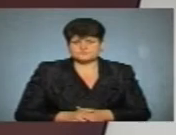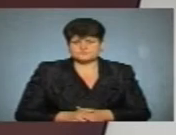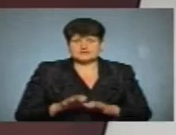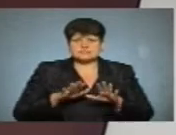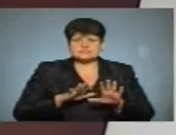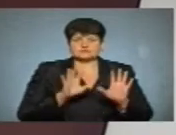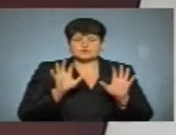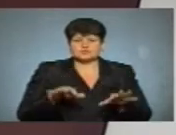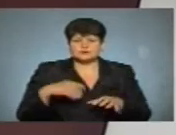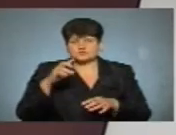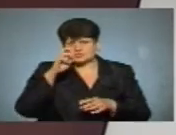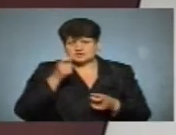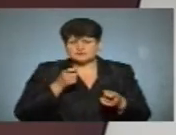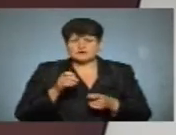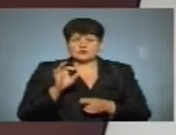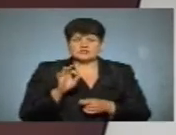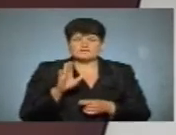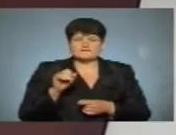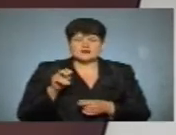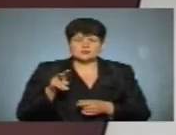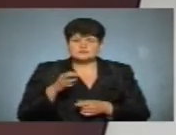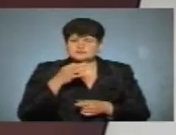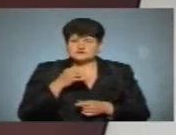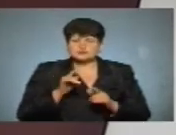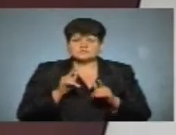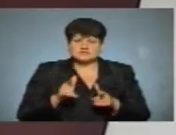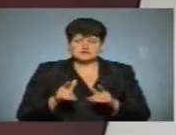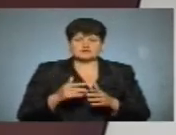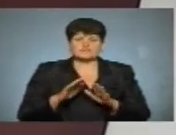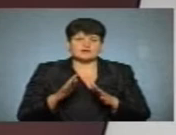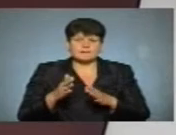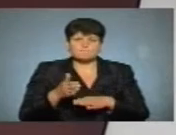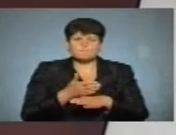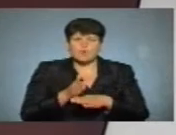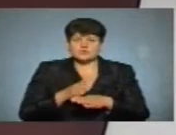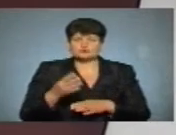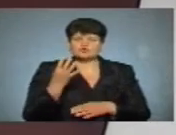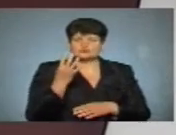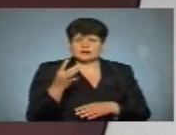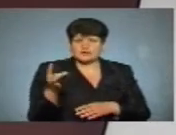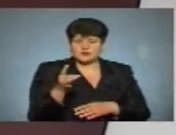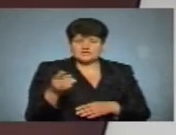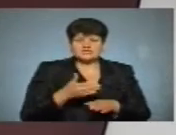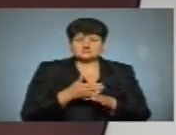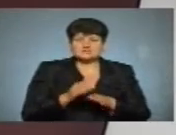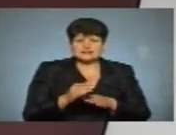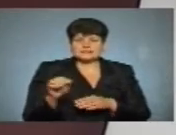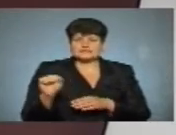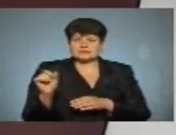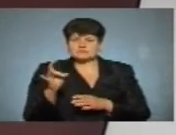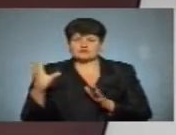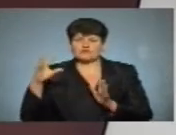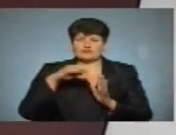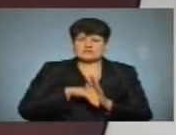Заступник голови облдержадміністрації Олег Валов розповів, що згідно із варіантом поділу на 4 райони, частина Теребовлянського району увійде